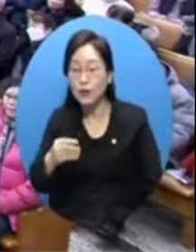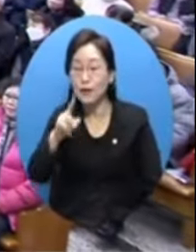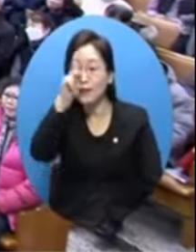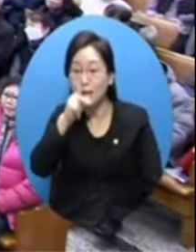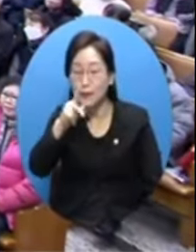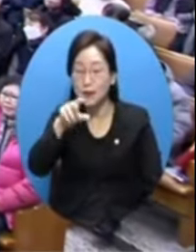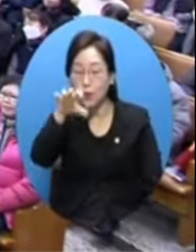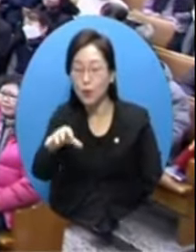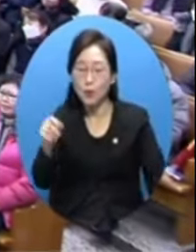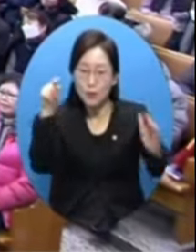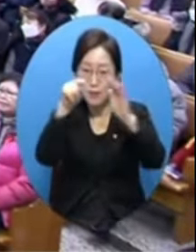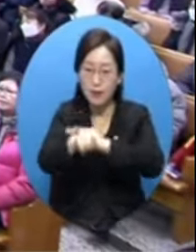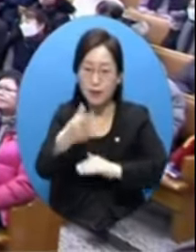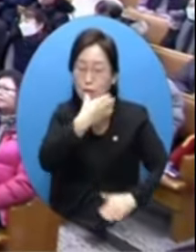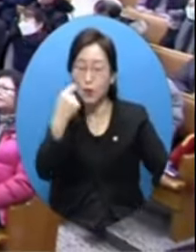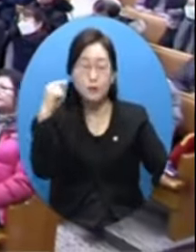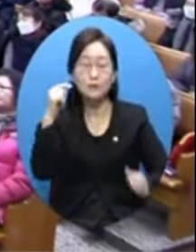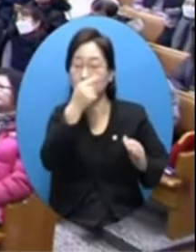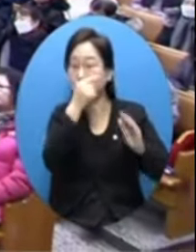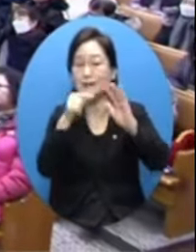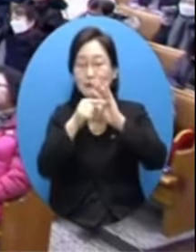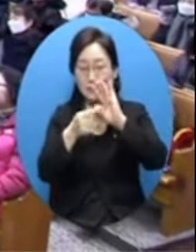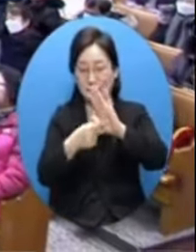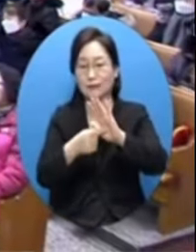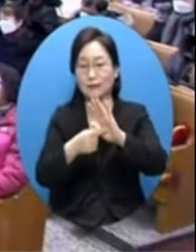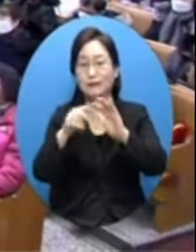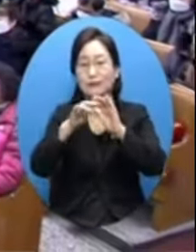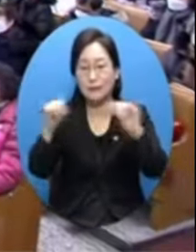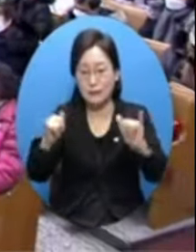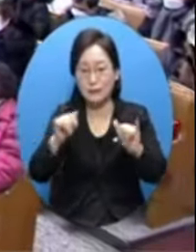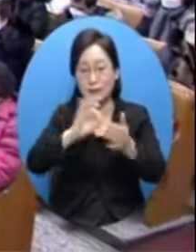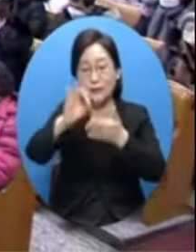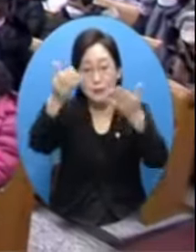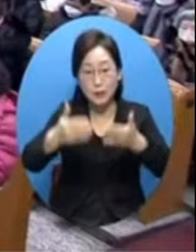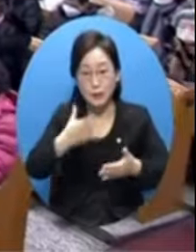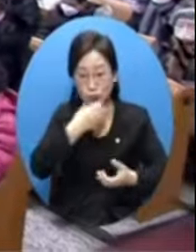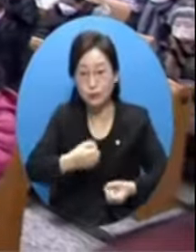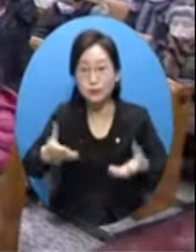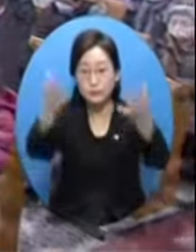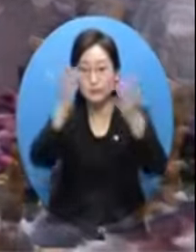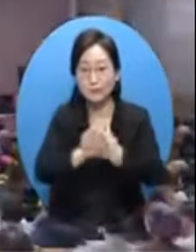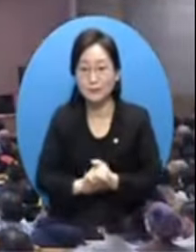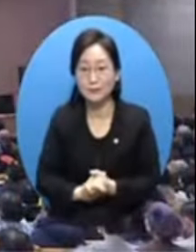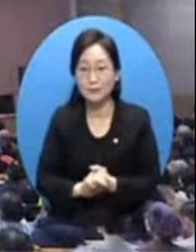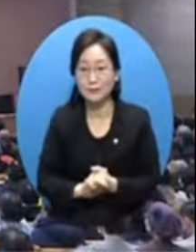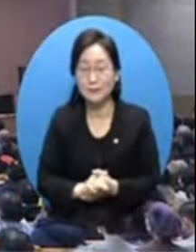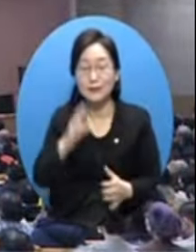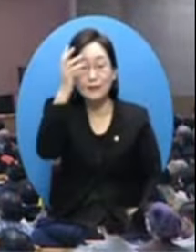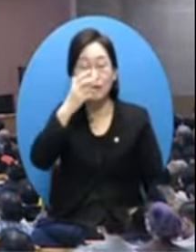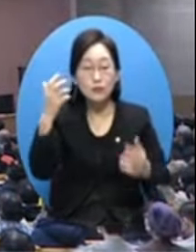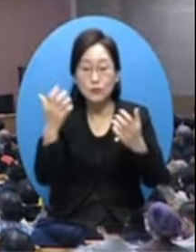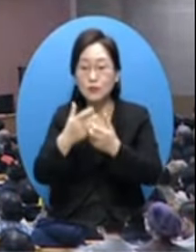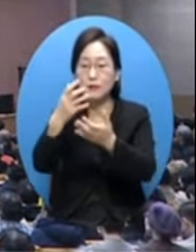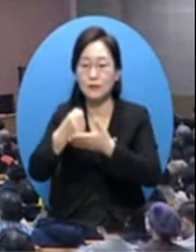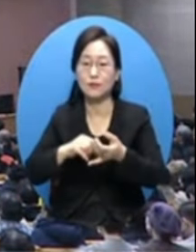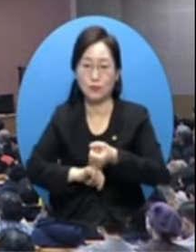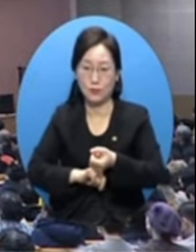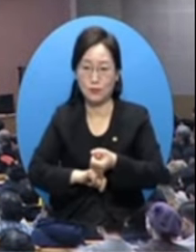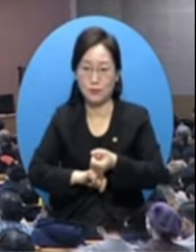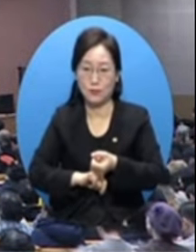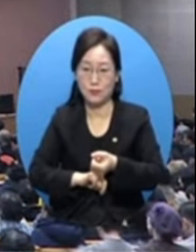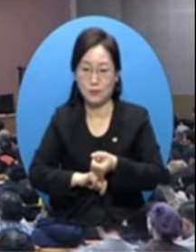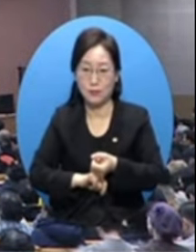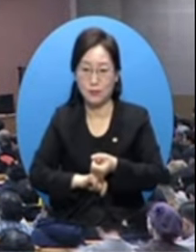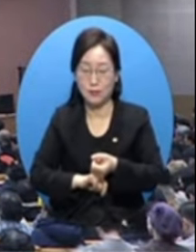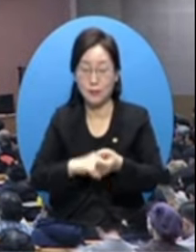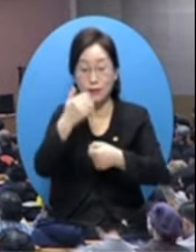땅까지 복음의 증여로 쓰임받는 여러분 모두가 되기를 주님의 이름으로 축원합니다 아멘 아멘 성령의 충만함을 받아야 되는 것입니다 근데